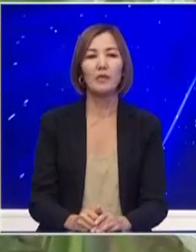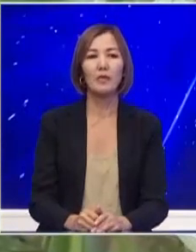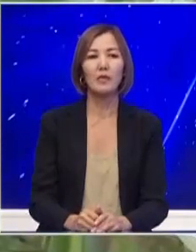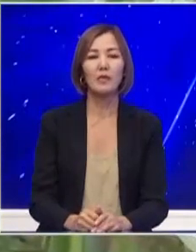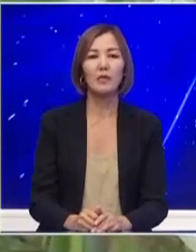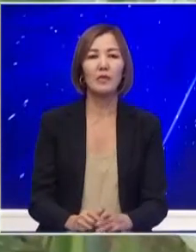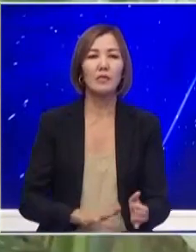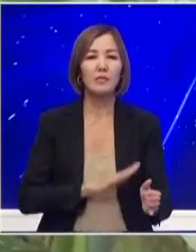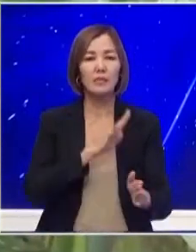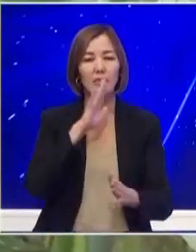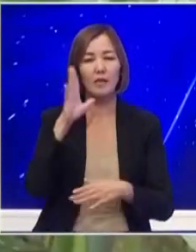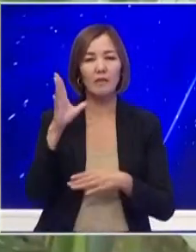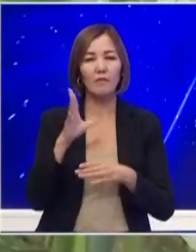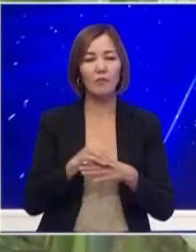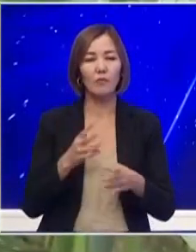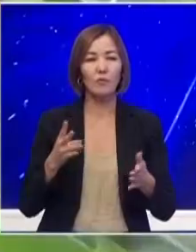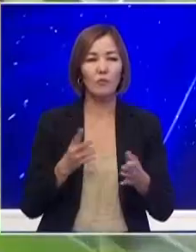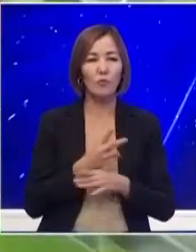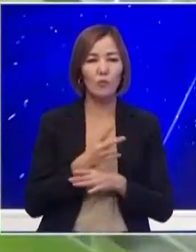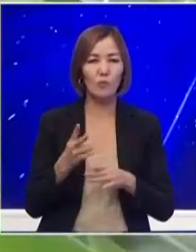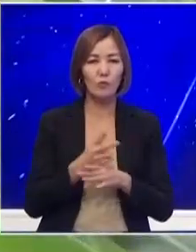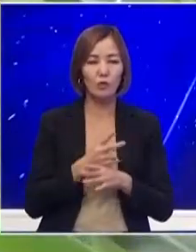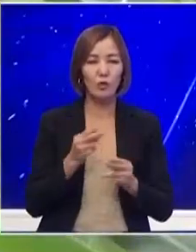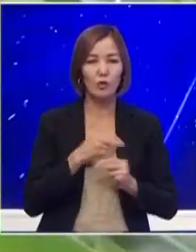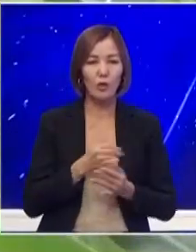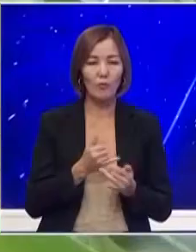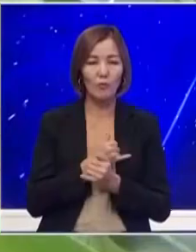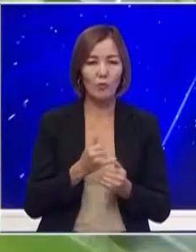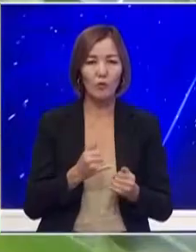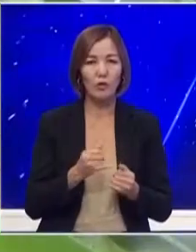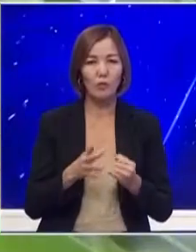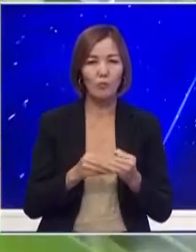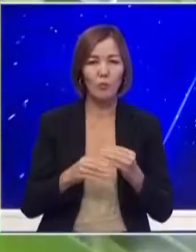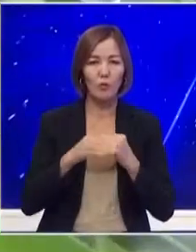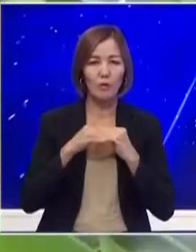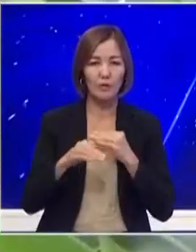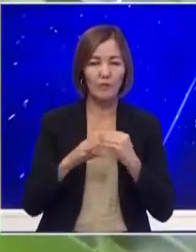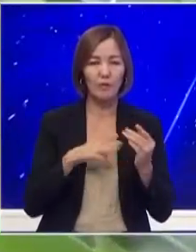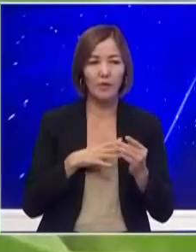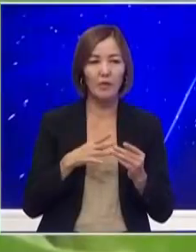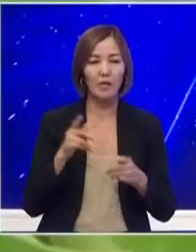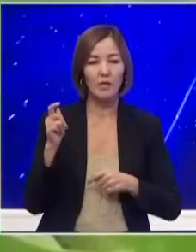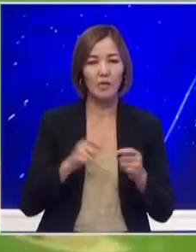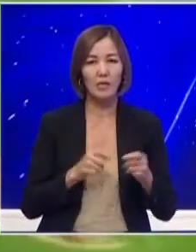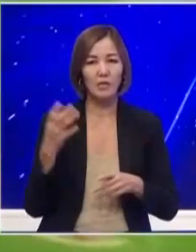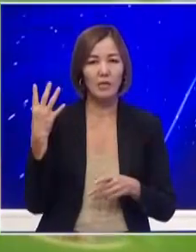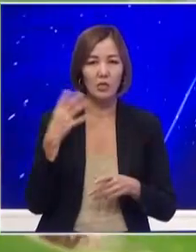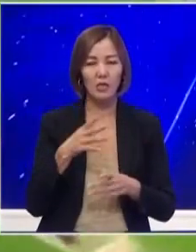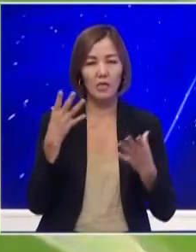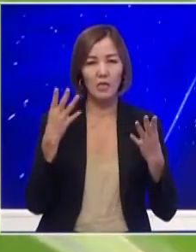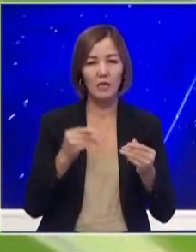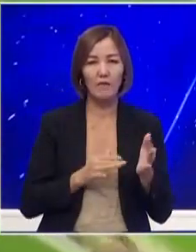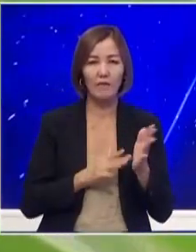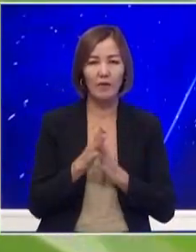С раннего утра и до поздней ночи Диляра трудится на этом кукурузном поле. Даже в жаркие и дождливые дни она не перестает заниматься